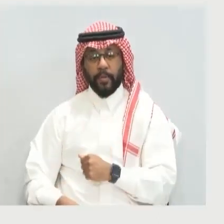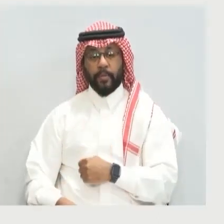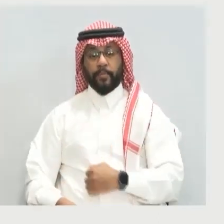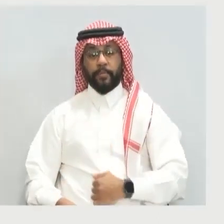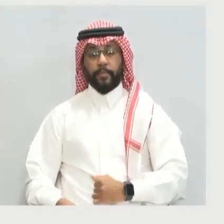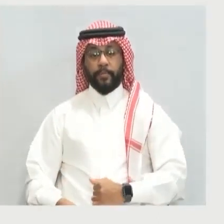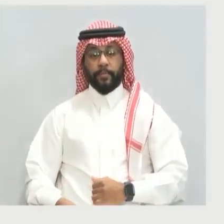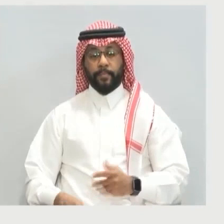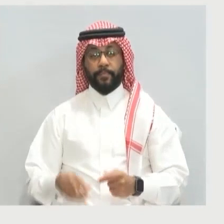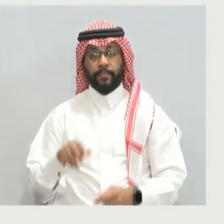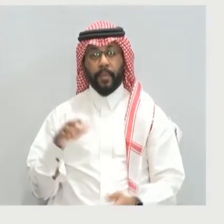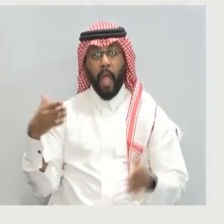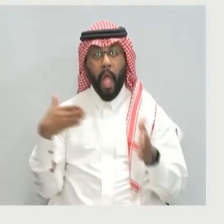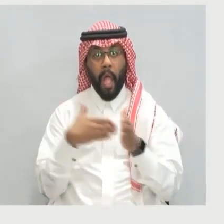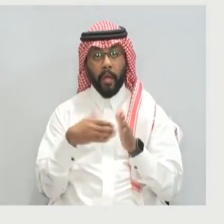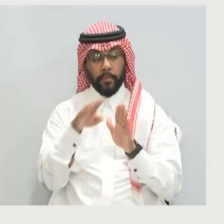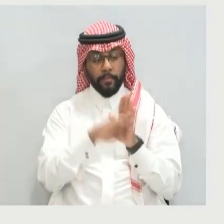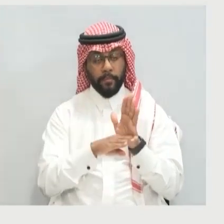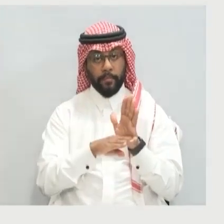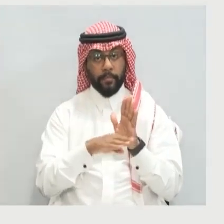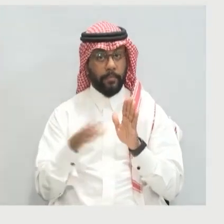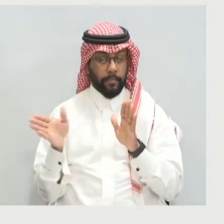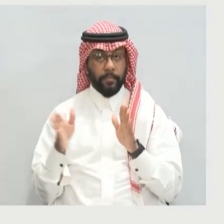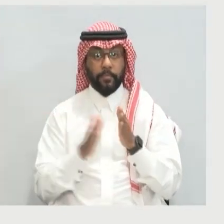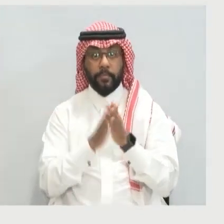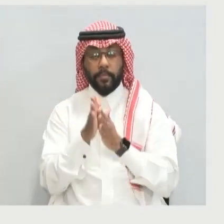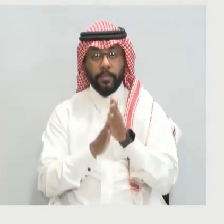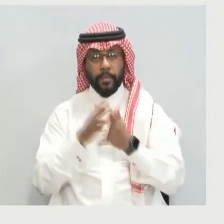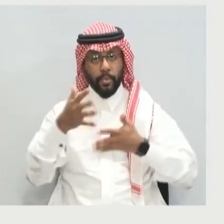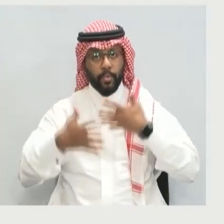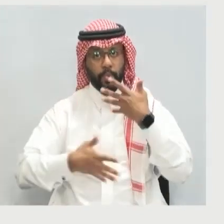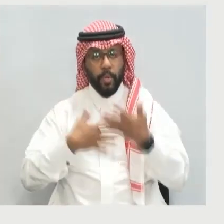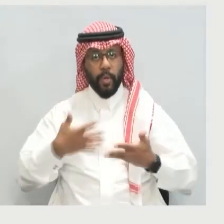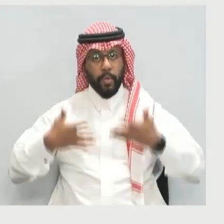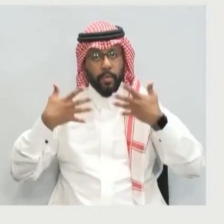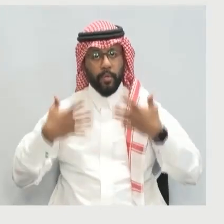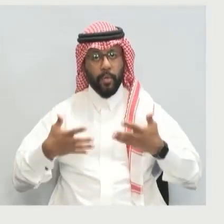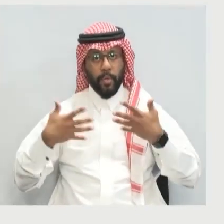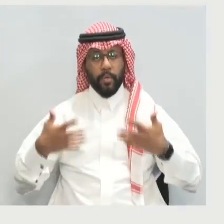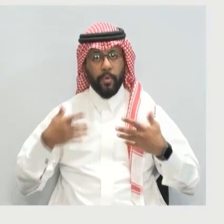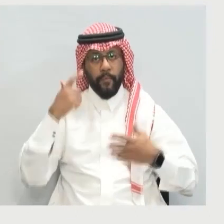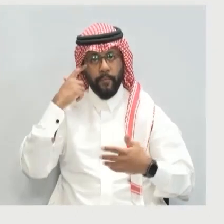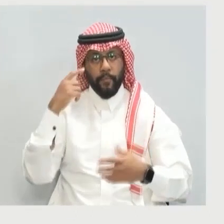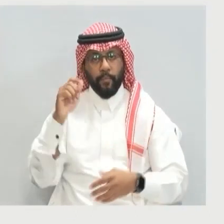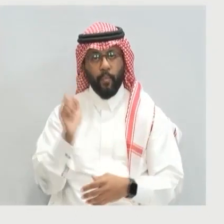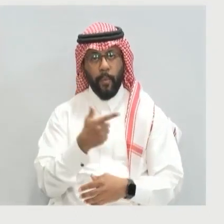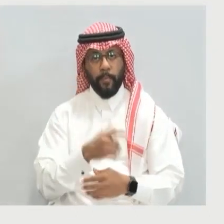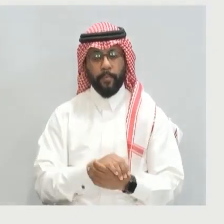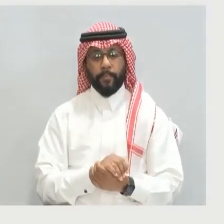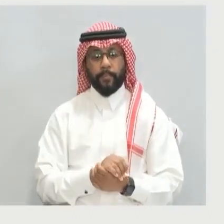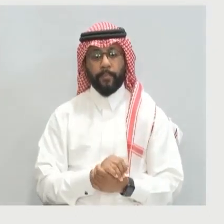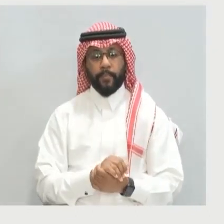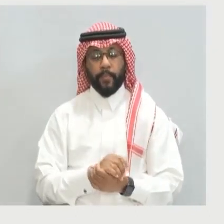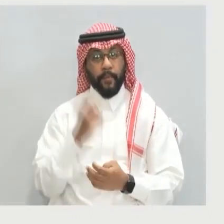النواتج يبين هذا المخطط قلنا طاقه التنشيط في التفاعل للتفاعل التي تعد حاجز